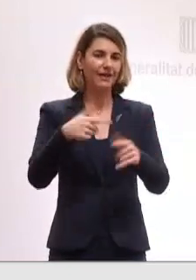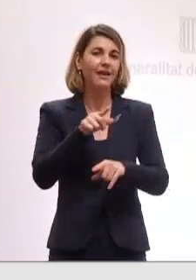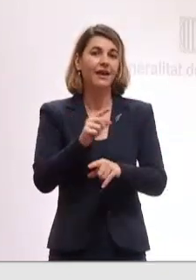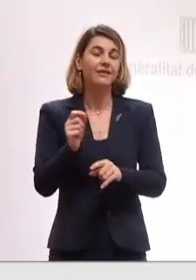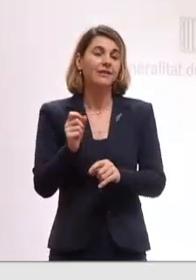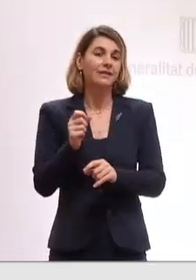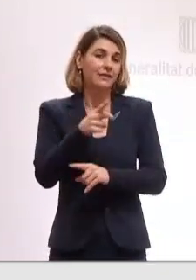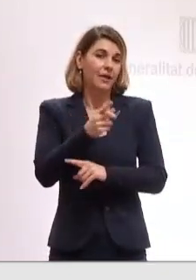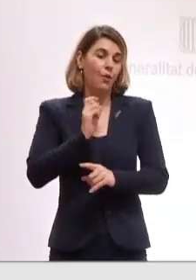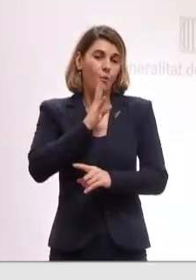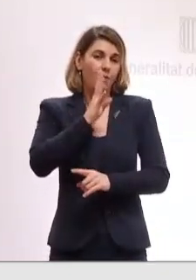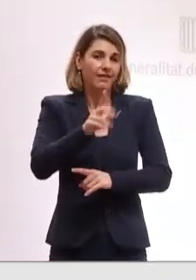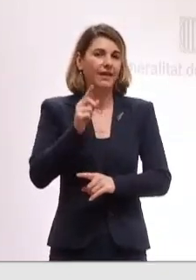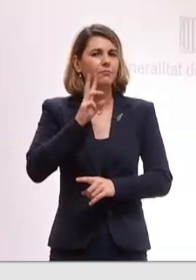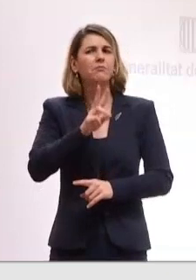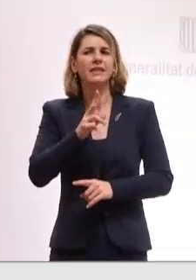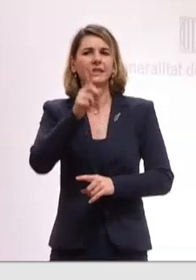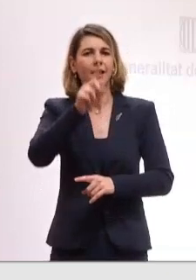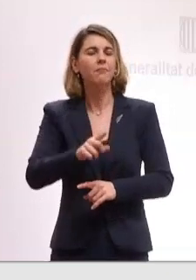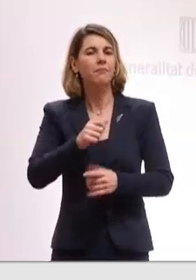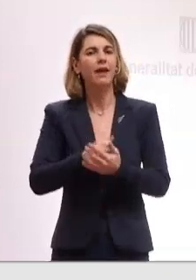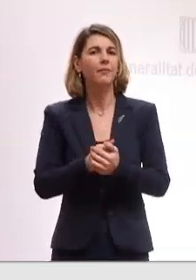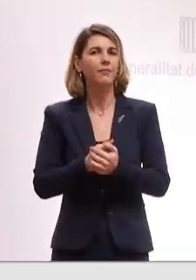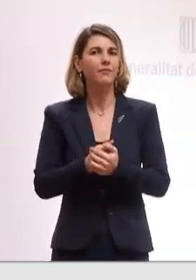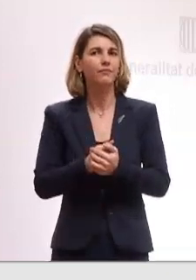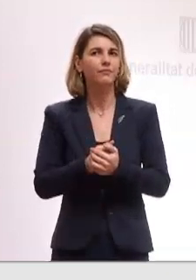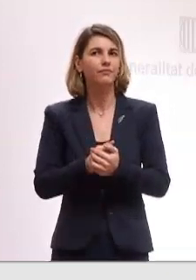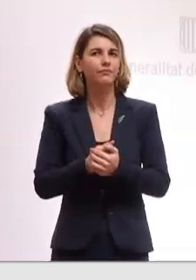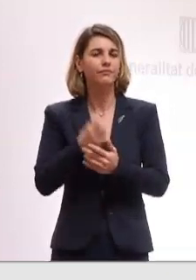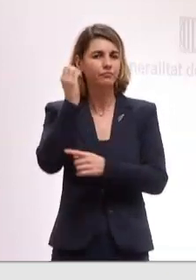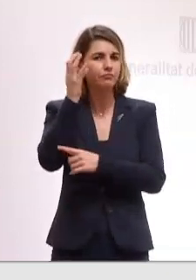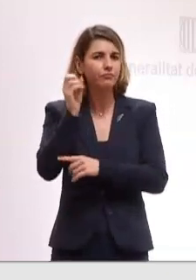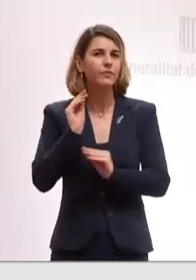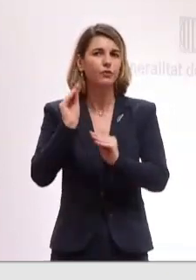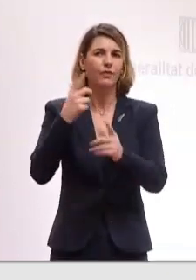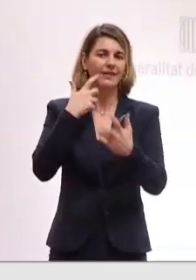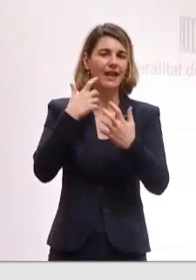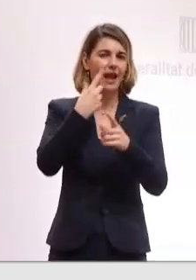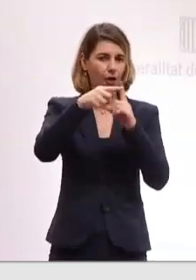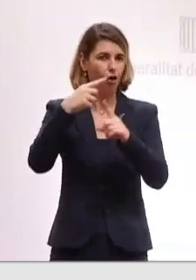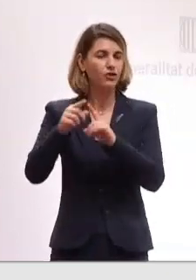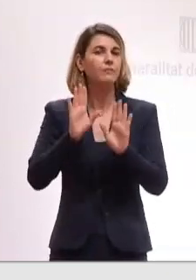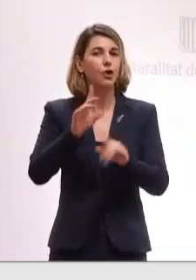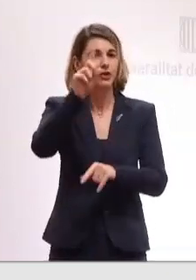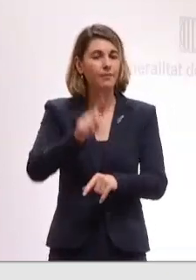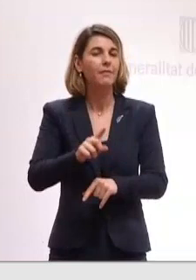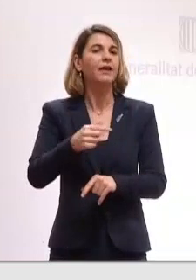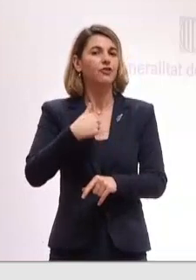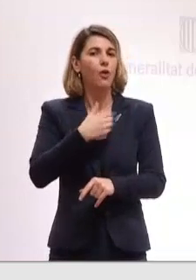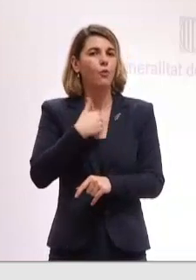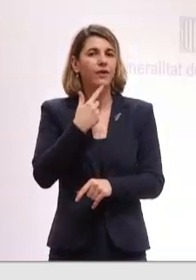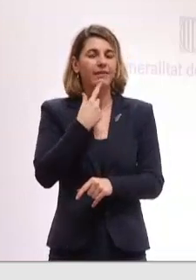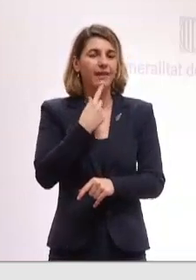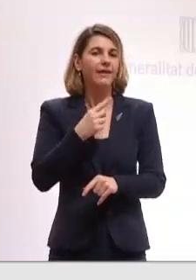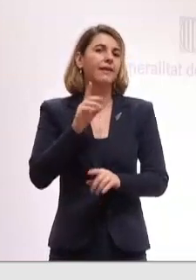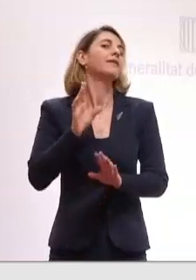destacant algunes qüestions. Jo en voldria destacar algunes poques. Al capdavant d'aquesta conselleria, en Josep Maria Vallès